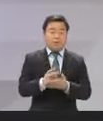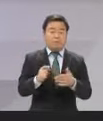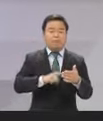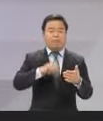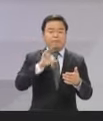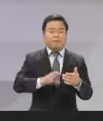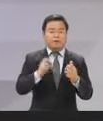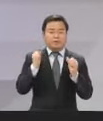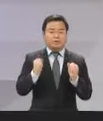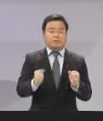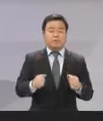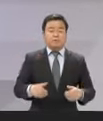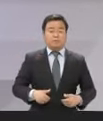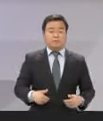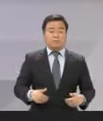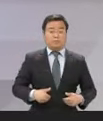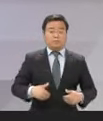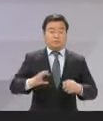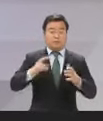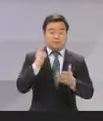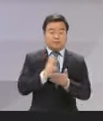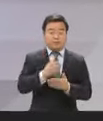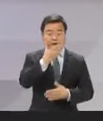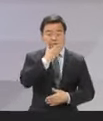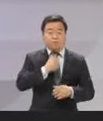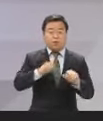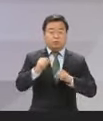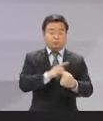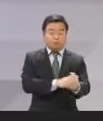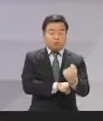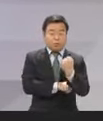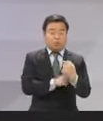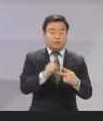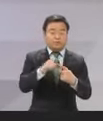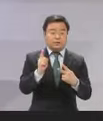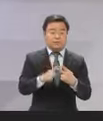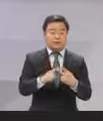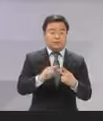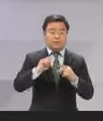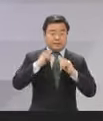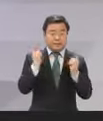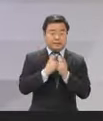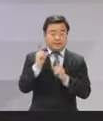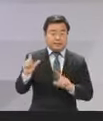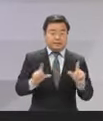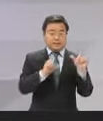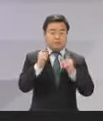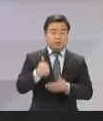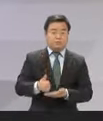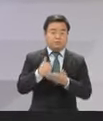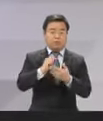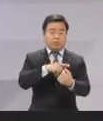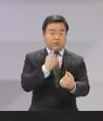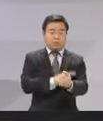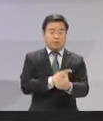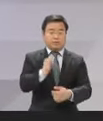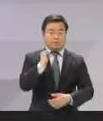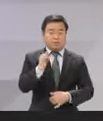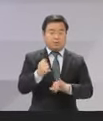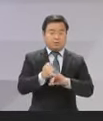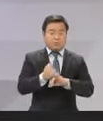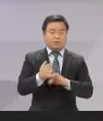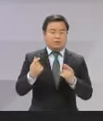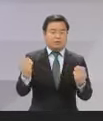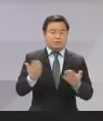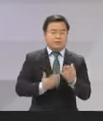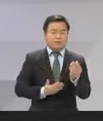존재할 수 있어야 된다는 건데 헌법에는 이제 행복을 추구할 권리라든가 또 프라이버시를 존중받을 권리들이 있지 않습니까? 그러니까 꼭 이런 일이